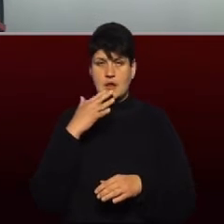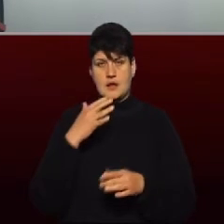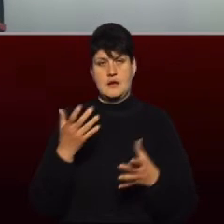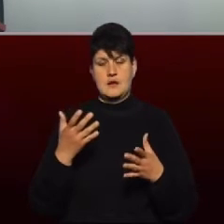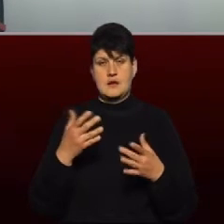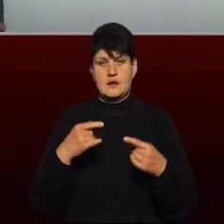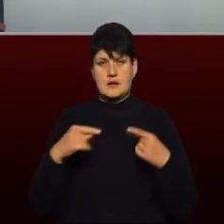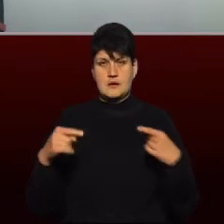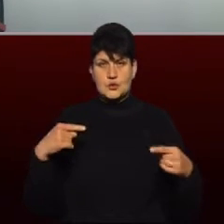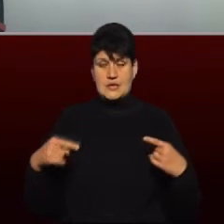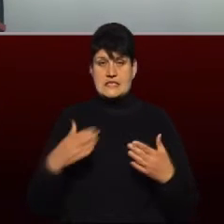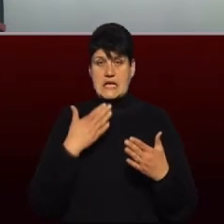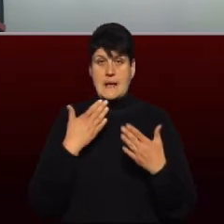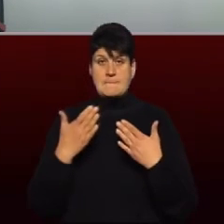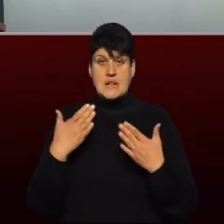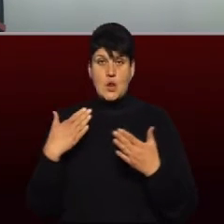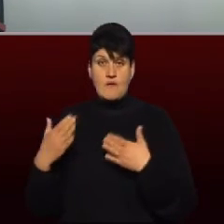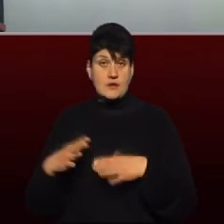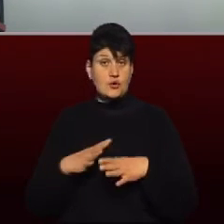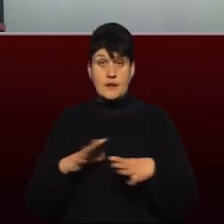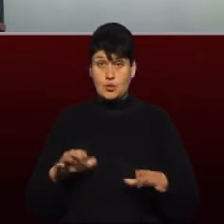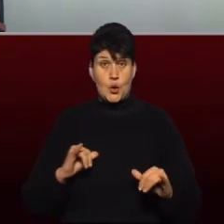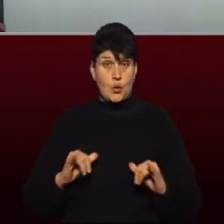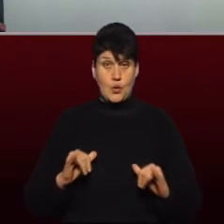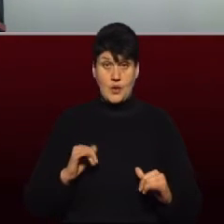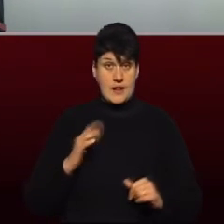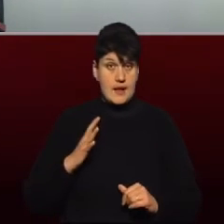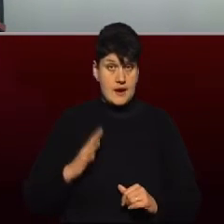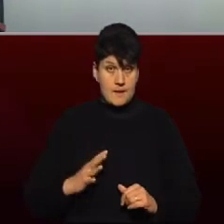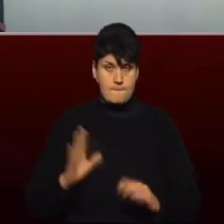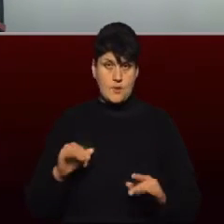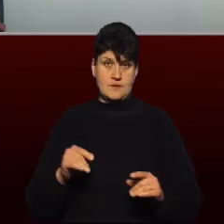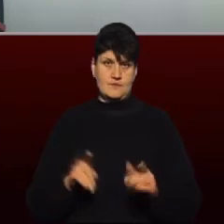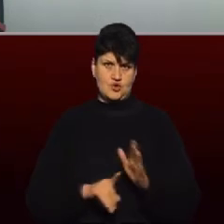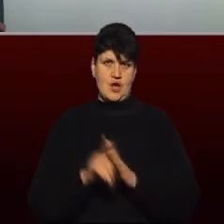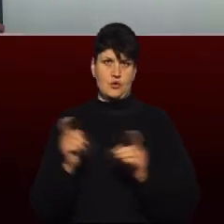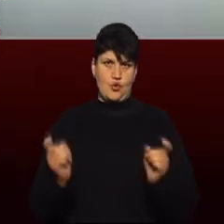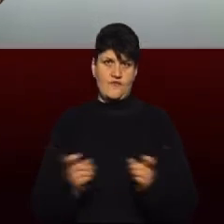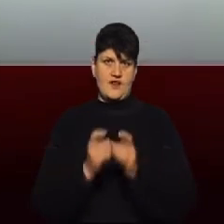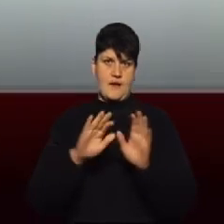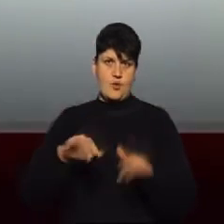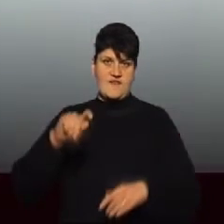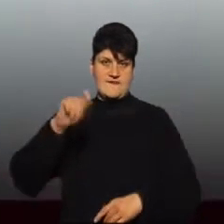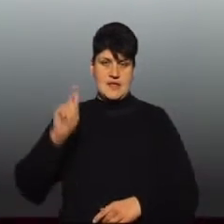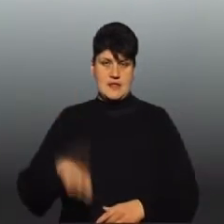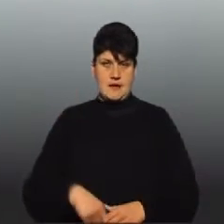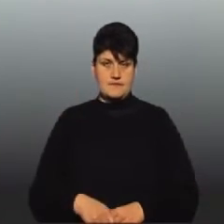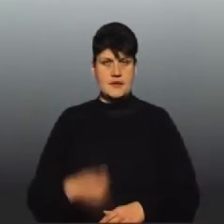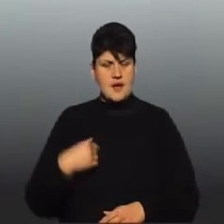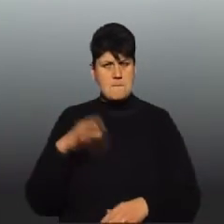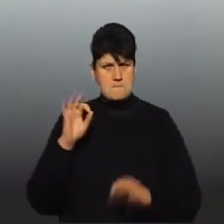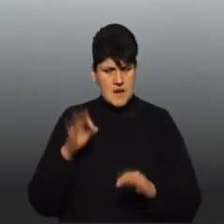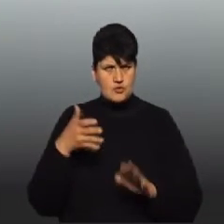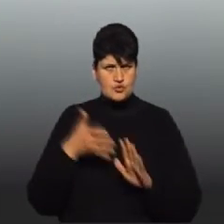толерантності, спочатку конфлікт, потім війна. Чи правильно я розумію, що толерантність – це в першу чергу про те, що якщо